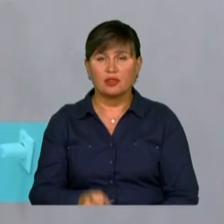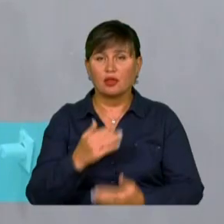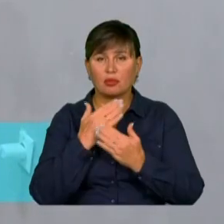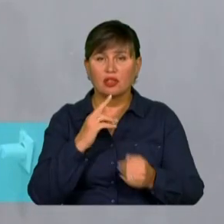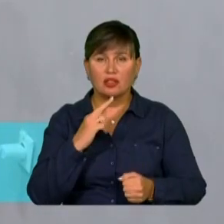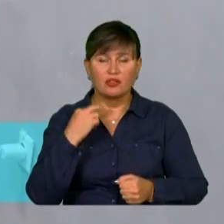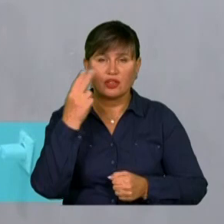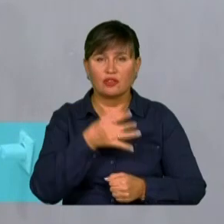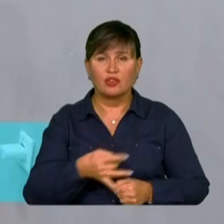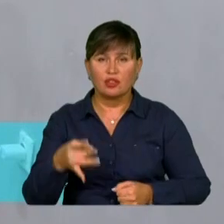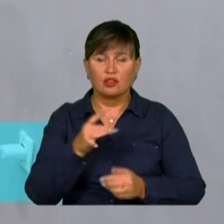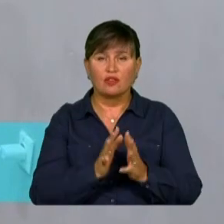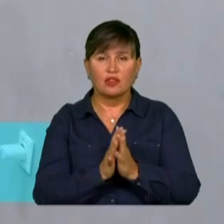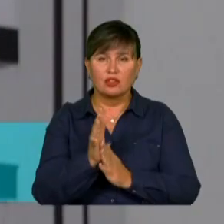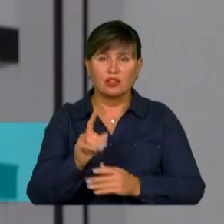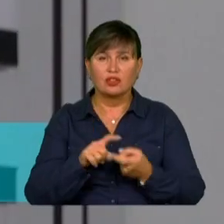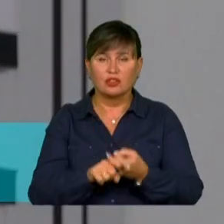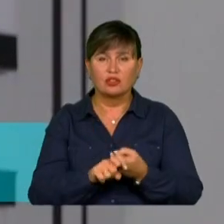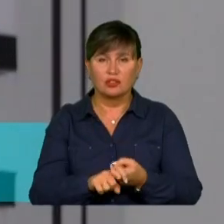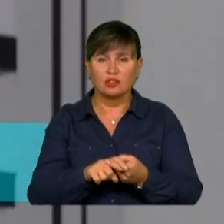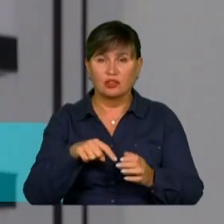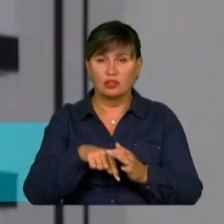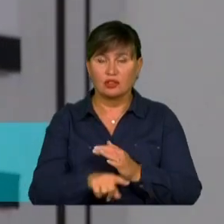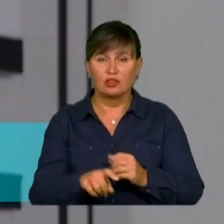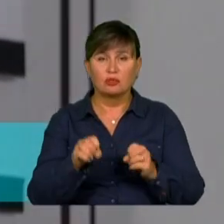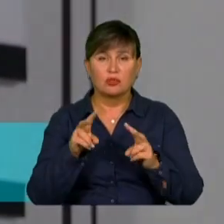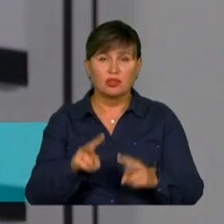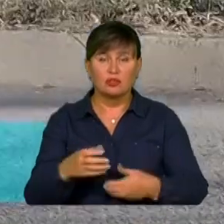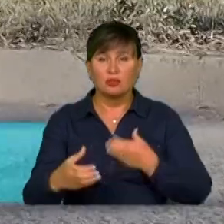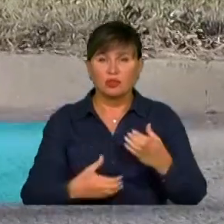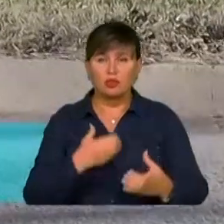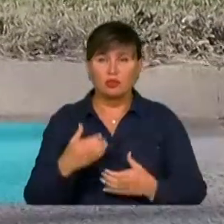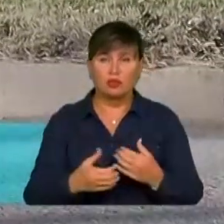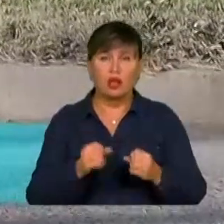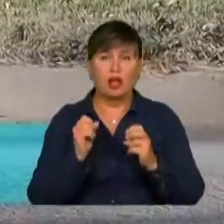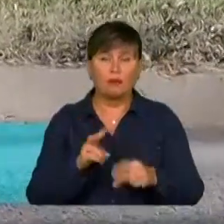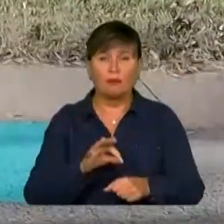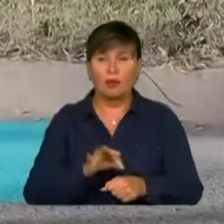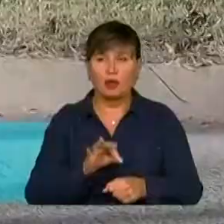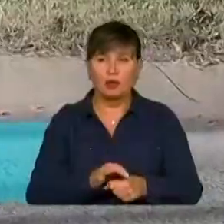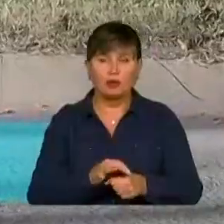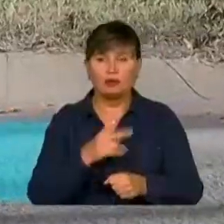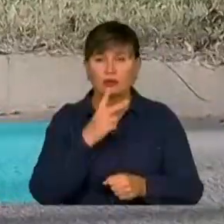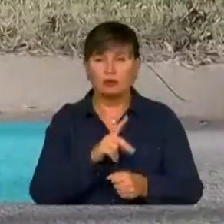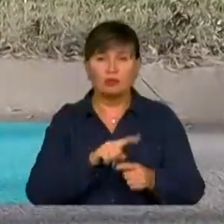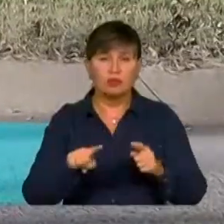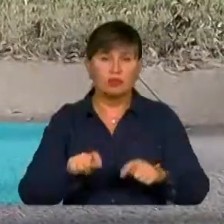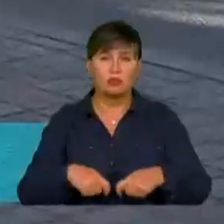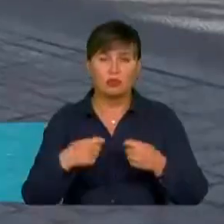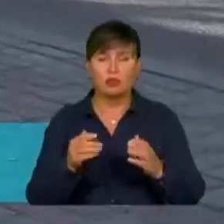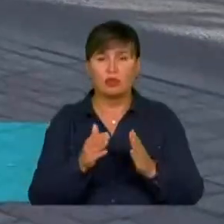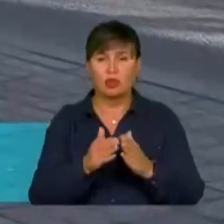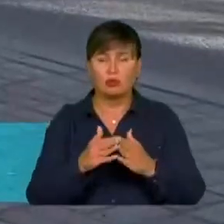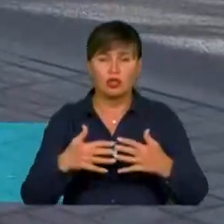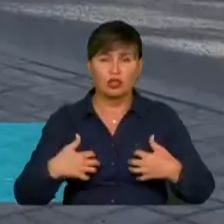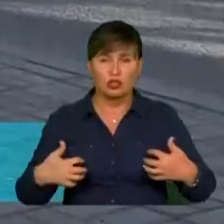два года в регионе резко возросло заражение эхинококкозом. Специалисты бьют тревогу. Опасная болезнь, по-видимому, быстро передается от домашних